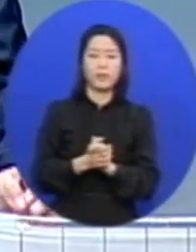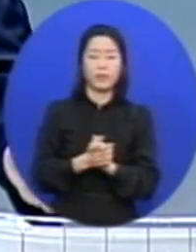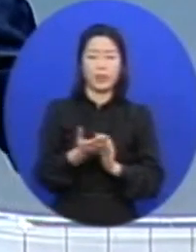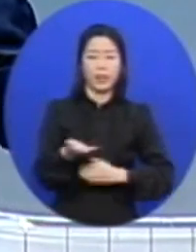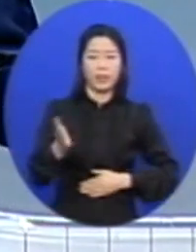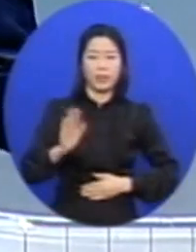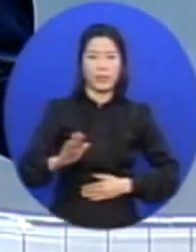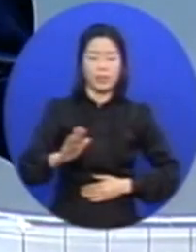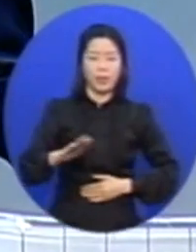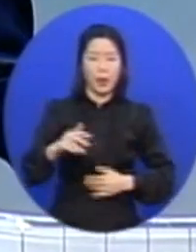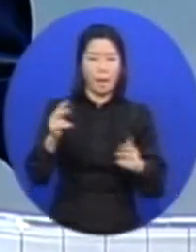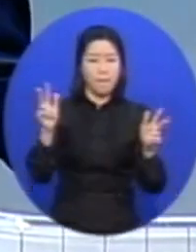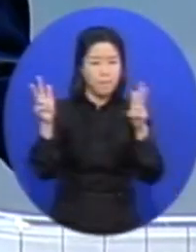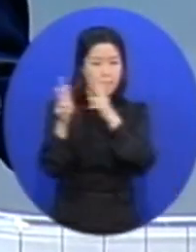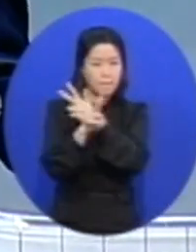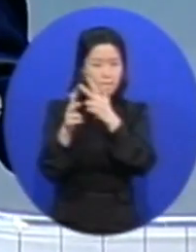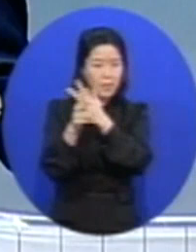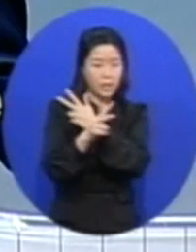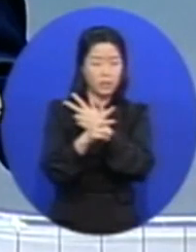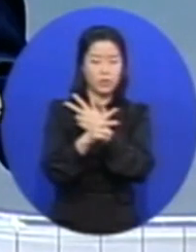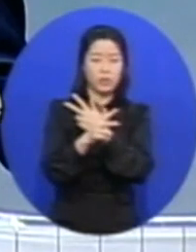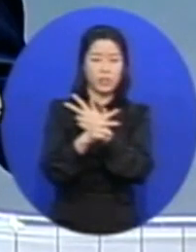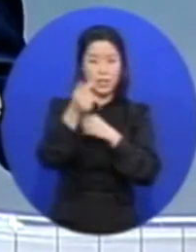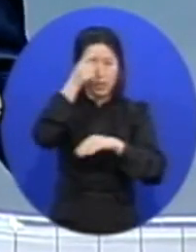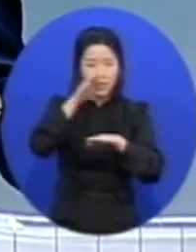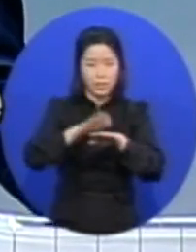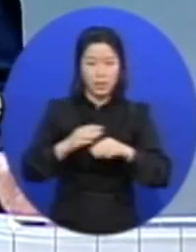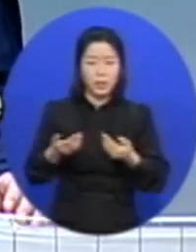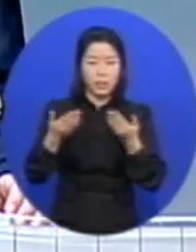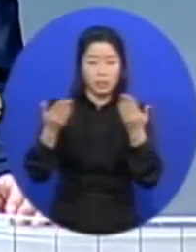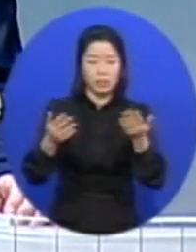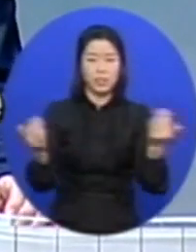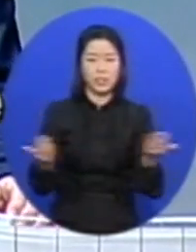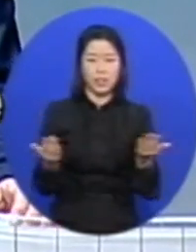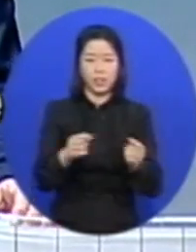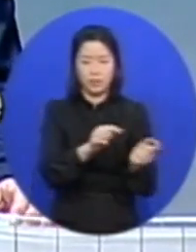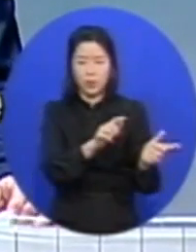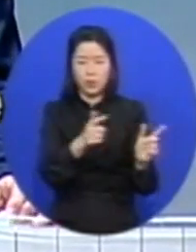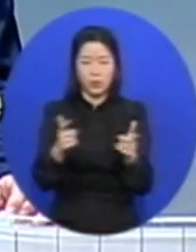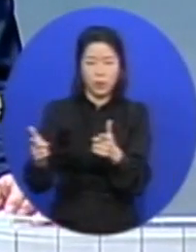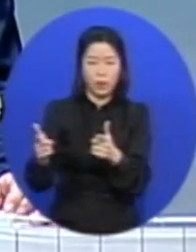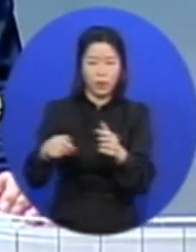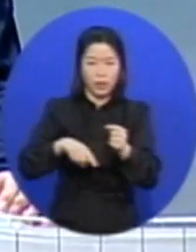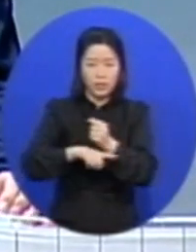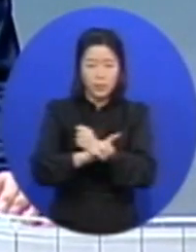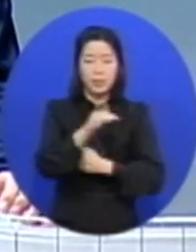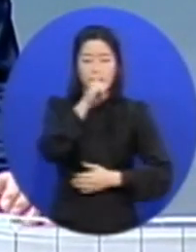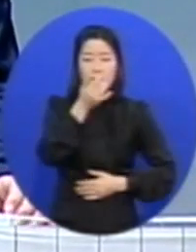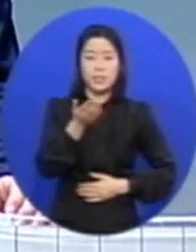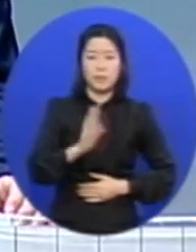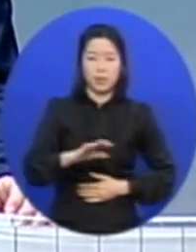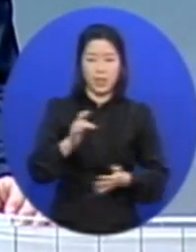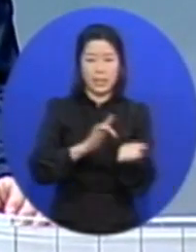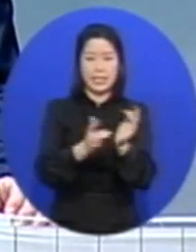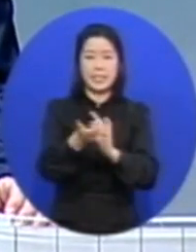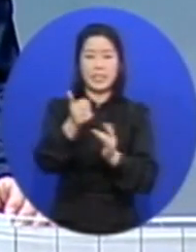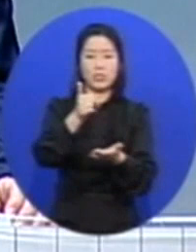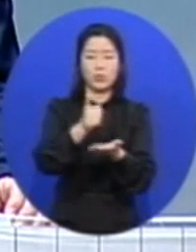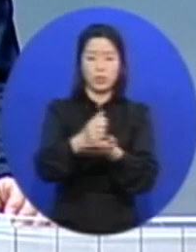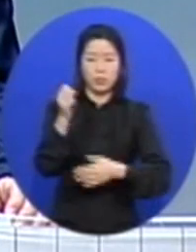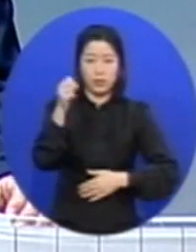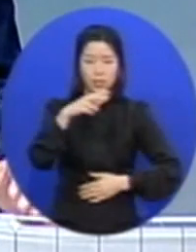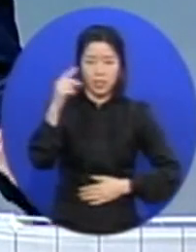이 매 주일 예배 드리는 일에 여러가지 의미가 있지만 예수님 재림의 오실 때